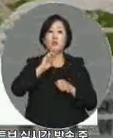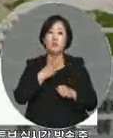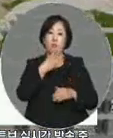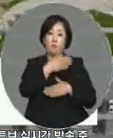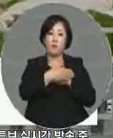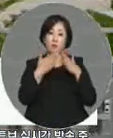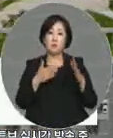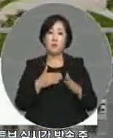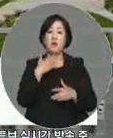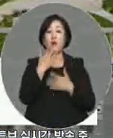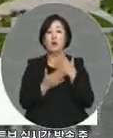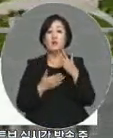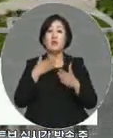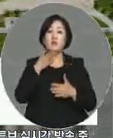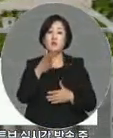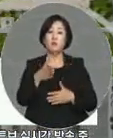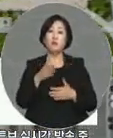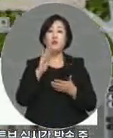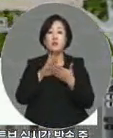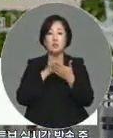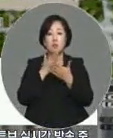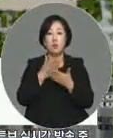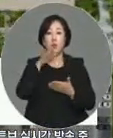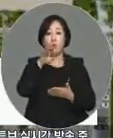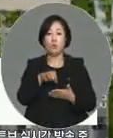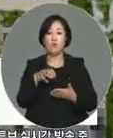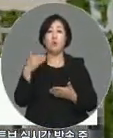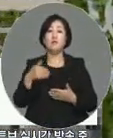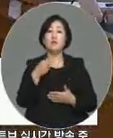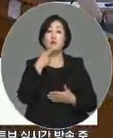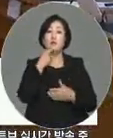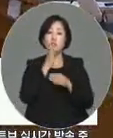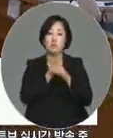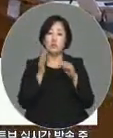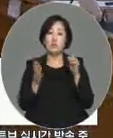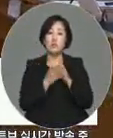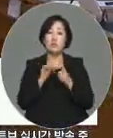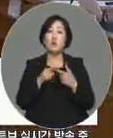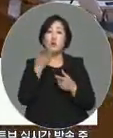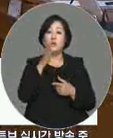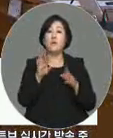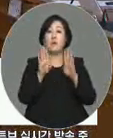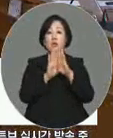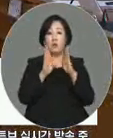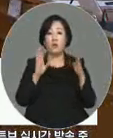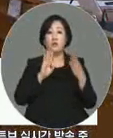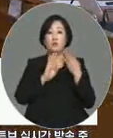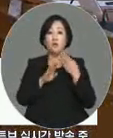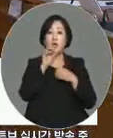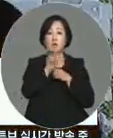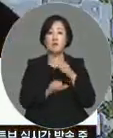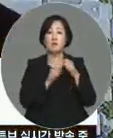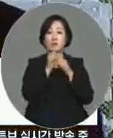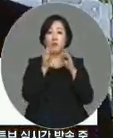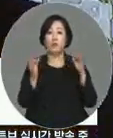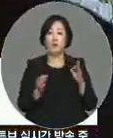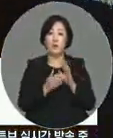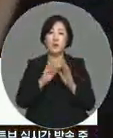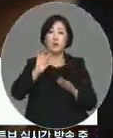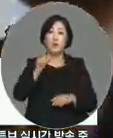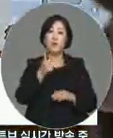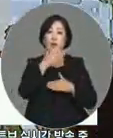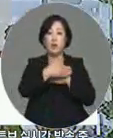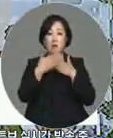규모엔 화상외과나 화상치료센터가 없습니다. 울산시는 다만 개원 이후 4, 5년 안에 병원을 500병상으로